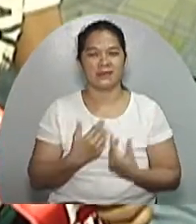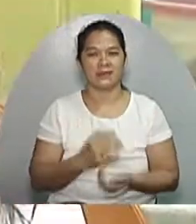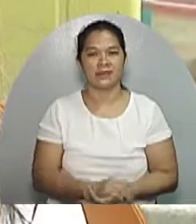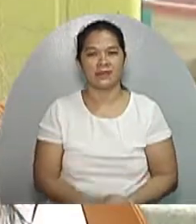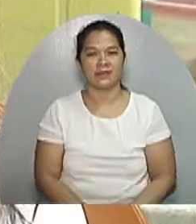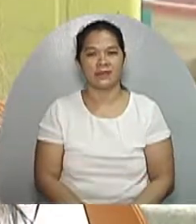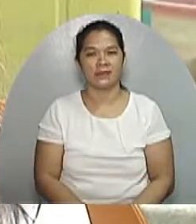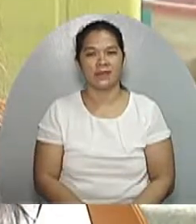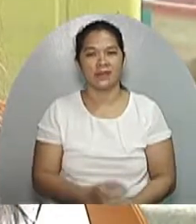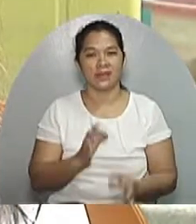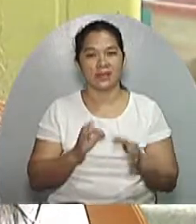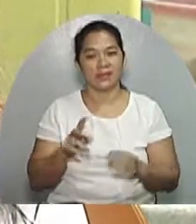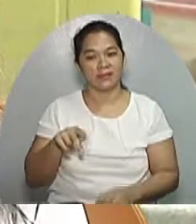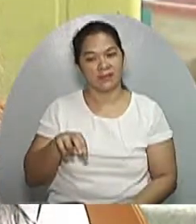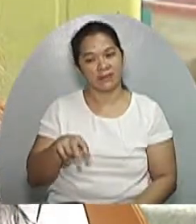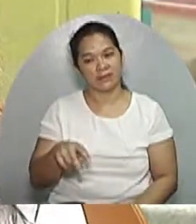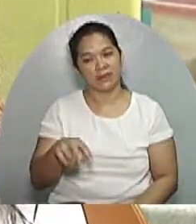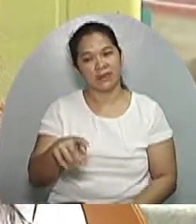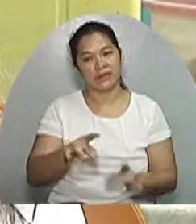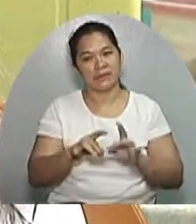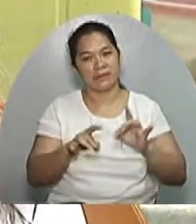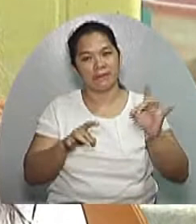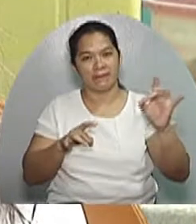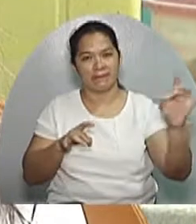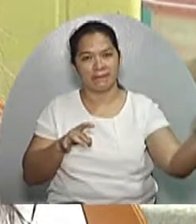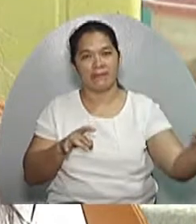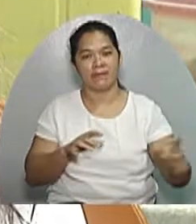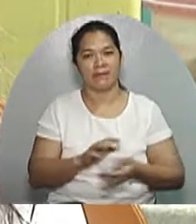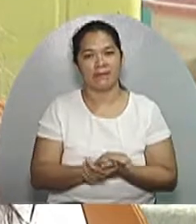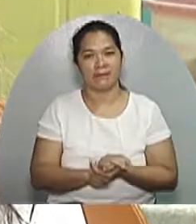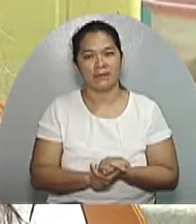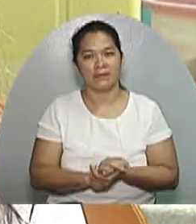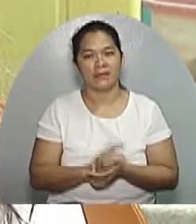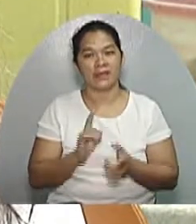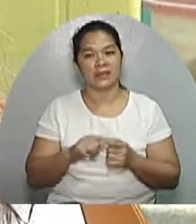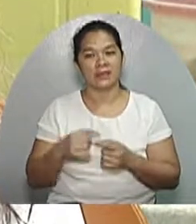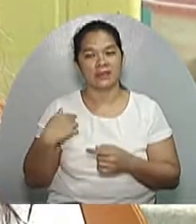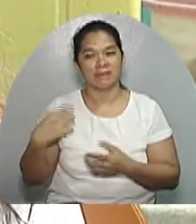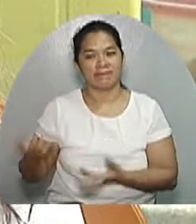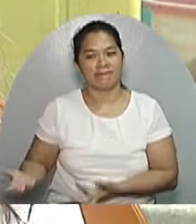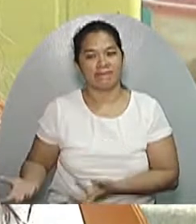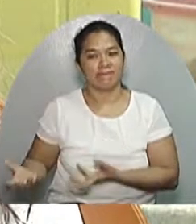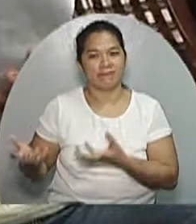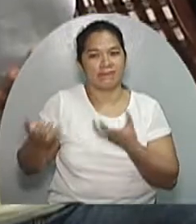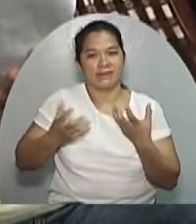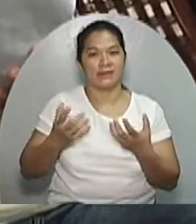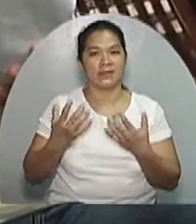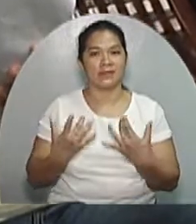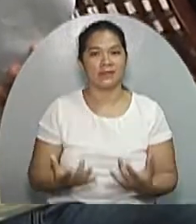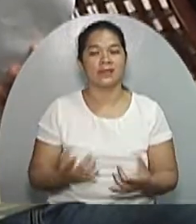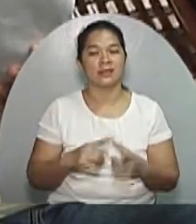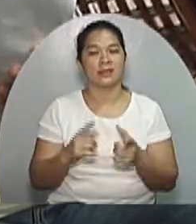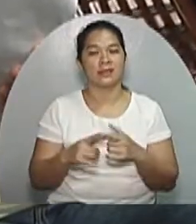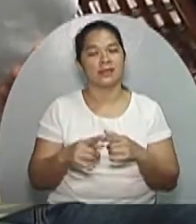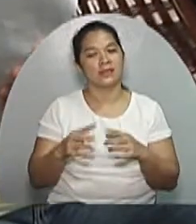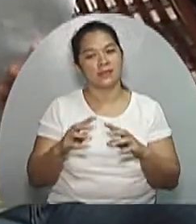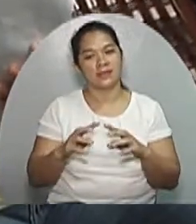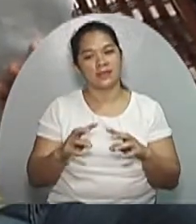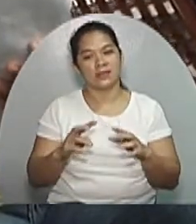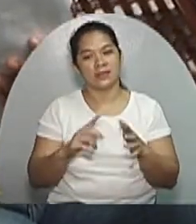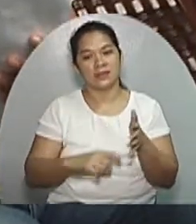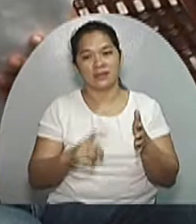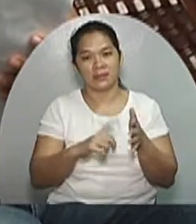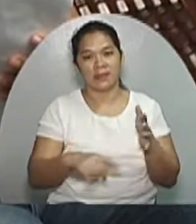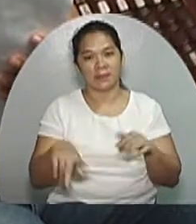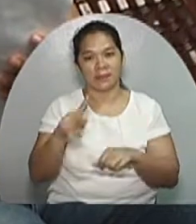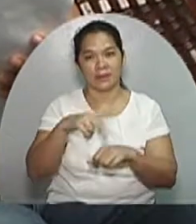pagod, pag naglalakad ako ng malayo, tapos may binubuhat ako ng bigat. Nang ipasuri ang